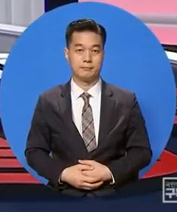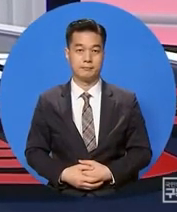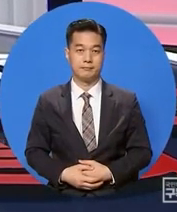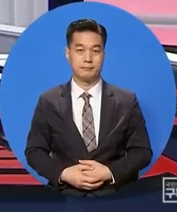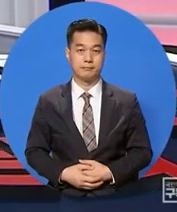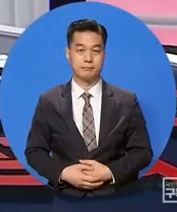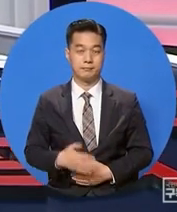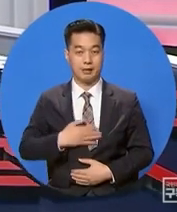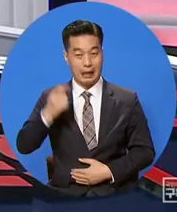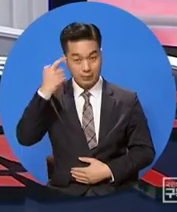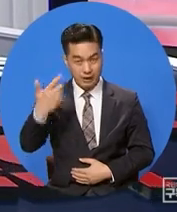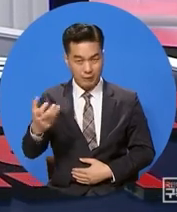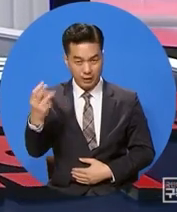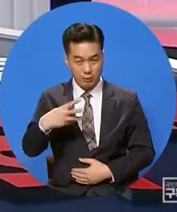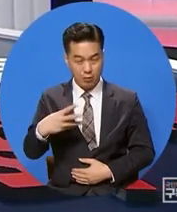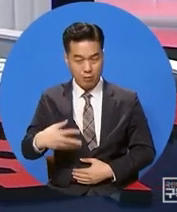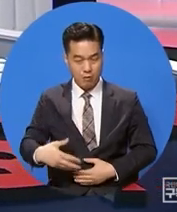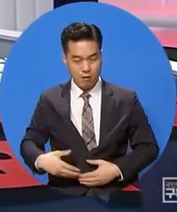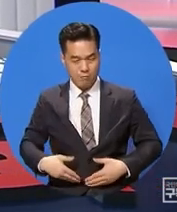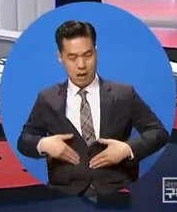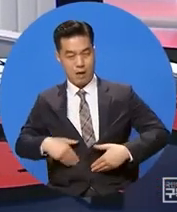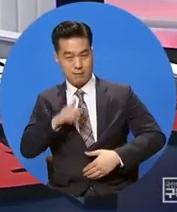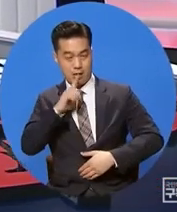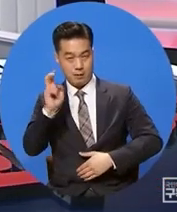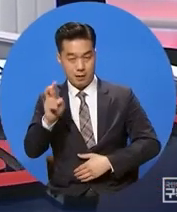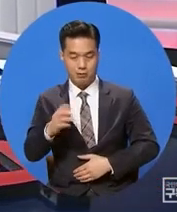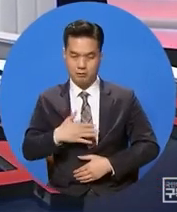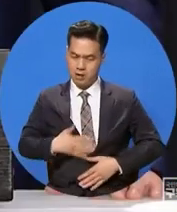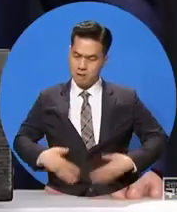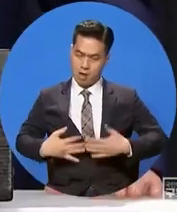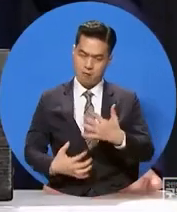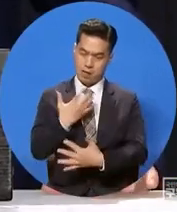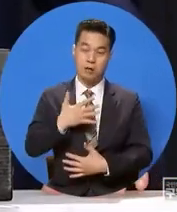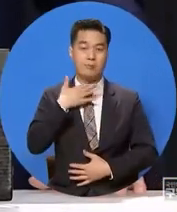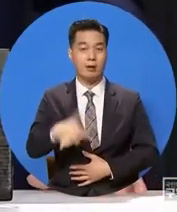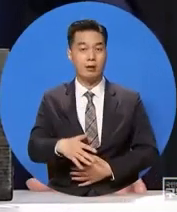내가 이거 물으면 또 발끈할 건데? 아니, 저 발끈한 적 없잖아요, 제가.